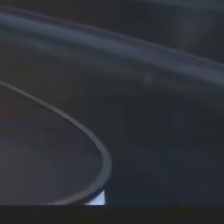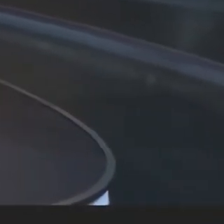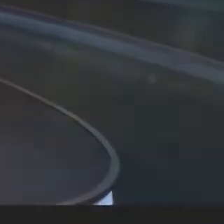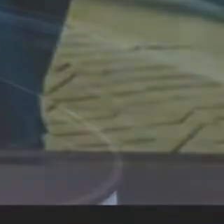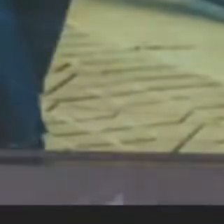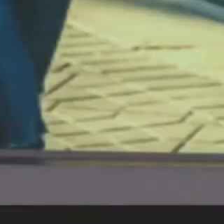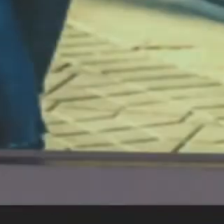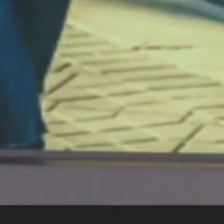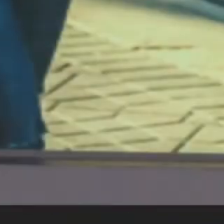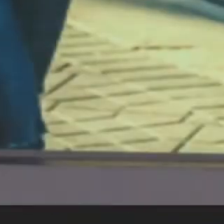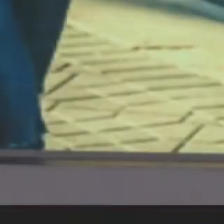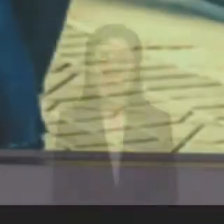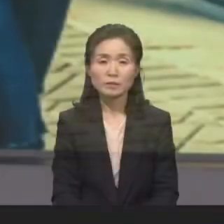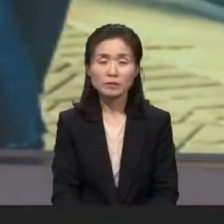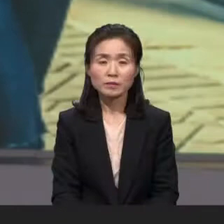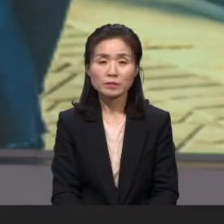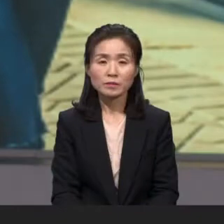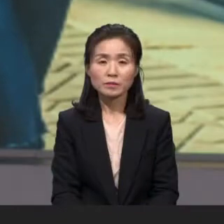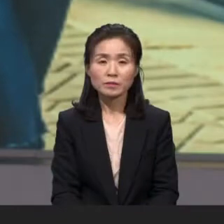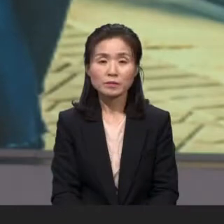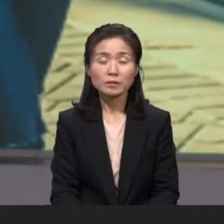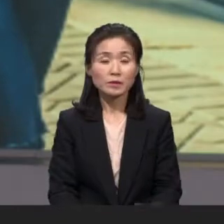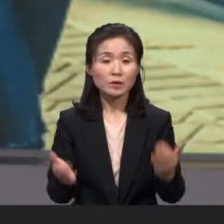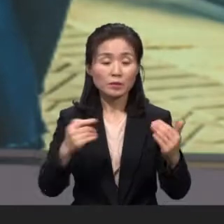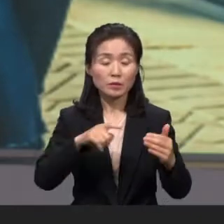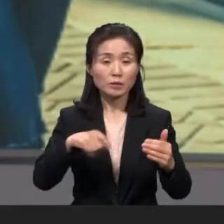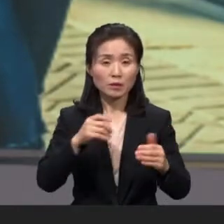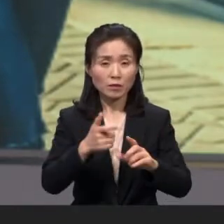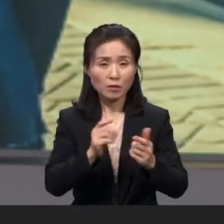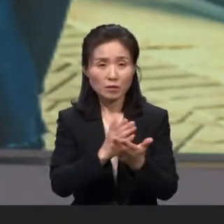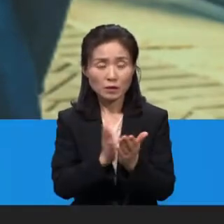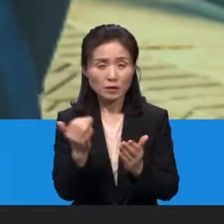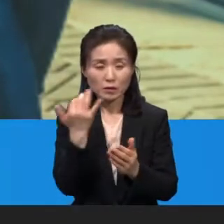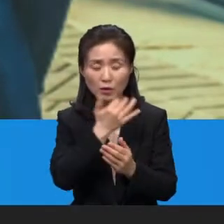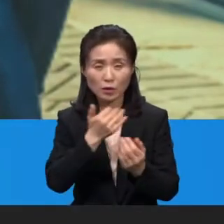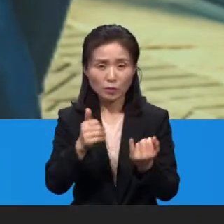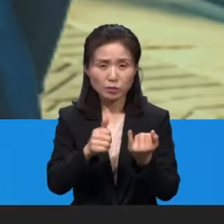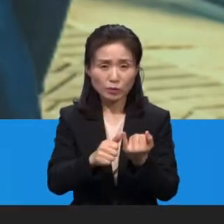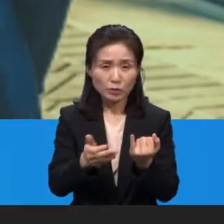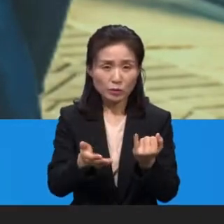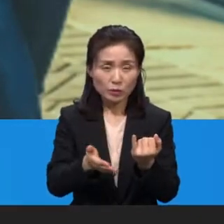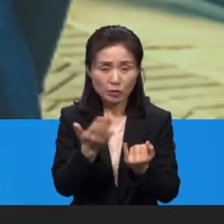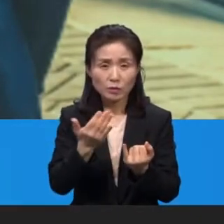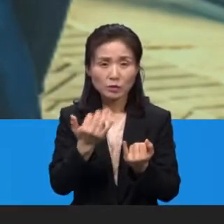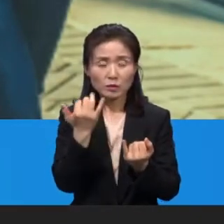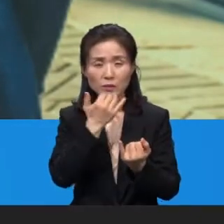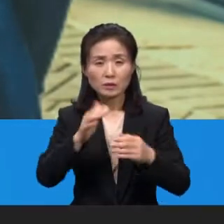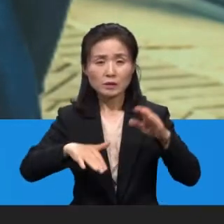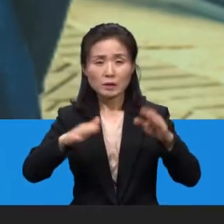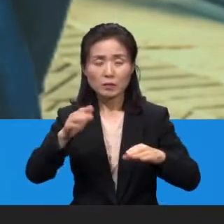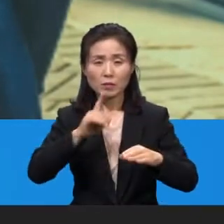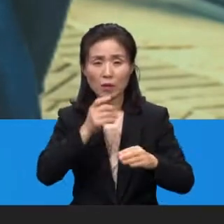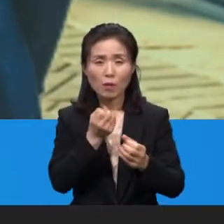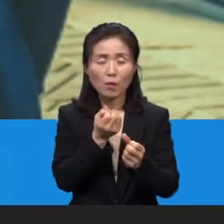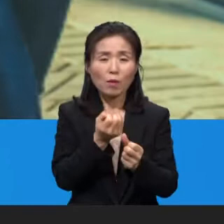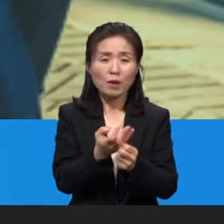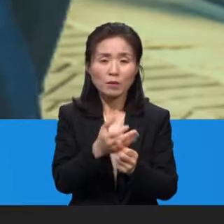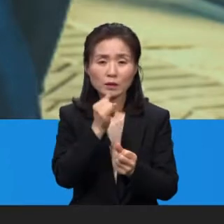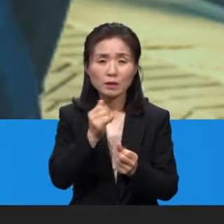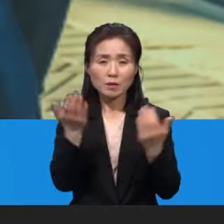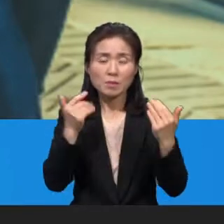으 학교 4 각종 성폭력과 성차별적 발언을 고발하는 스쿨